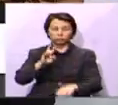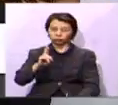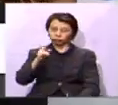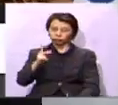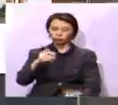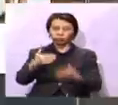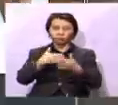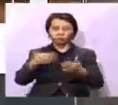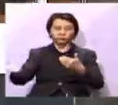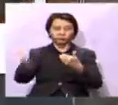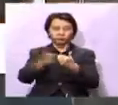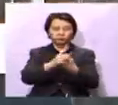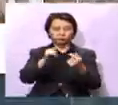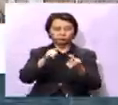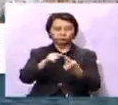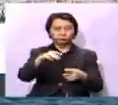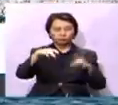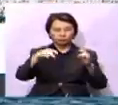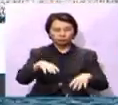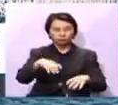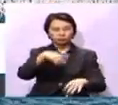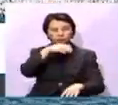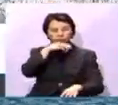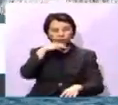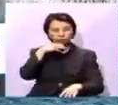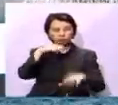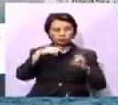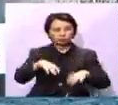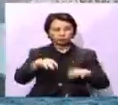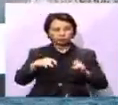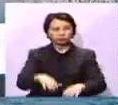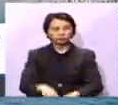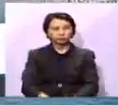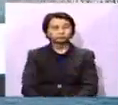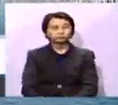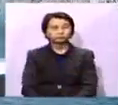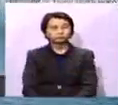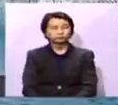sebelum kembali berkhidmat di Melbourne, Perth dan Adelaide.